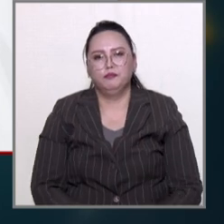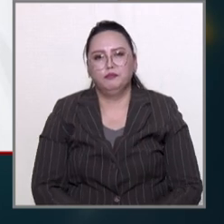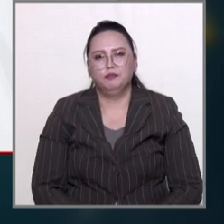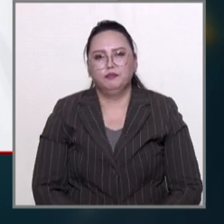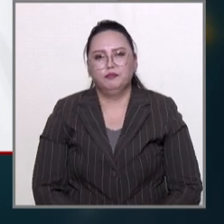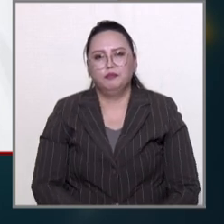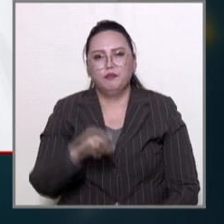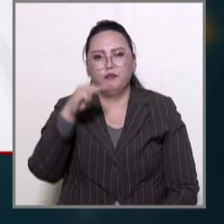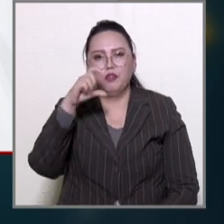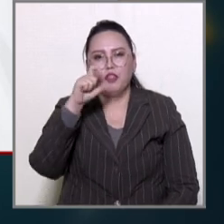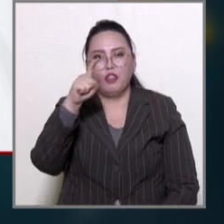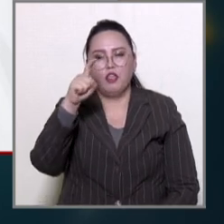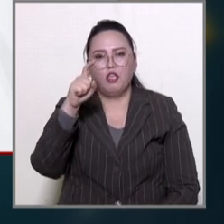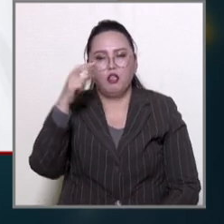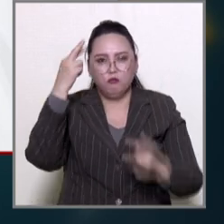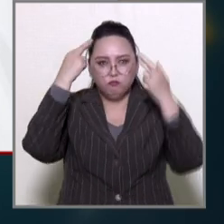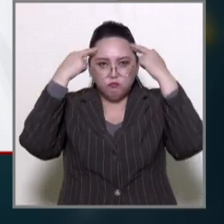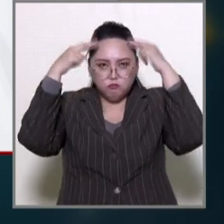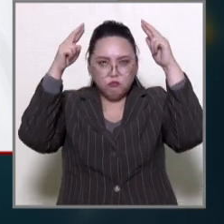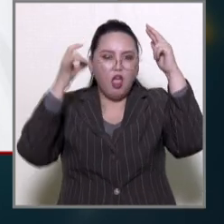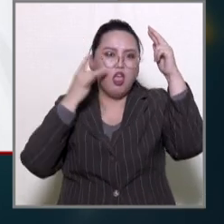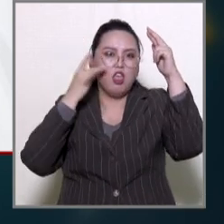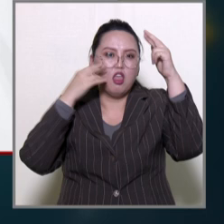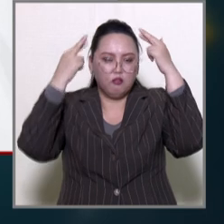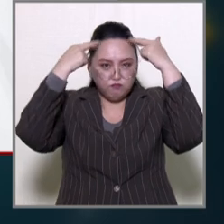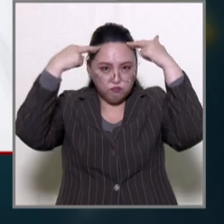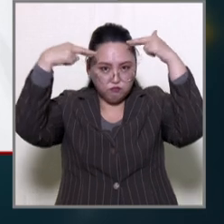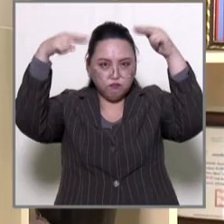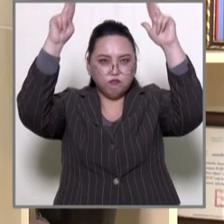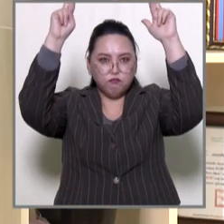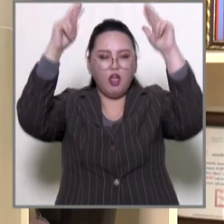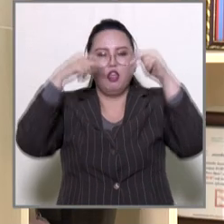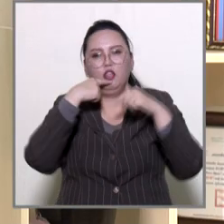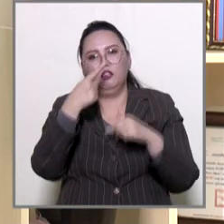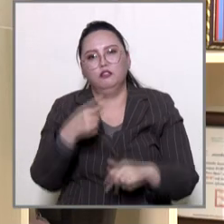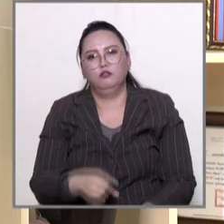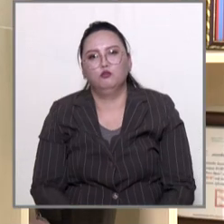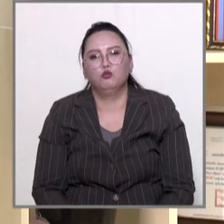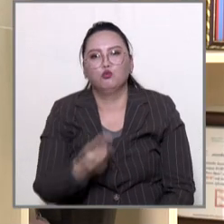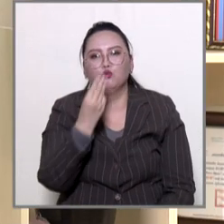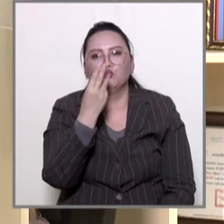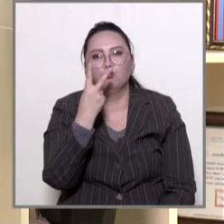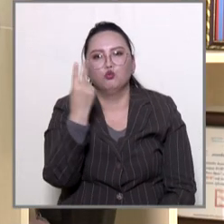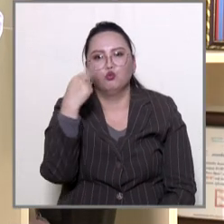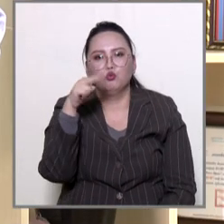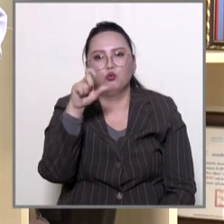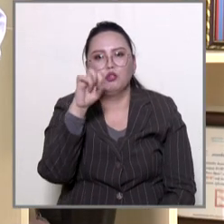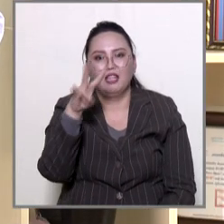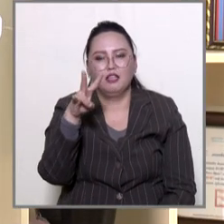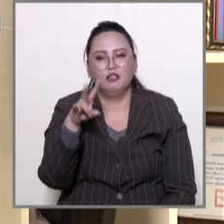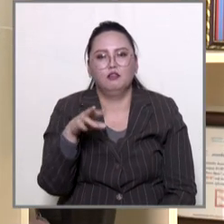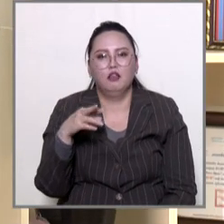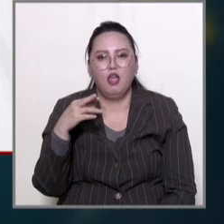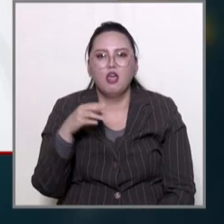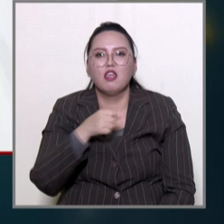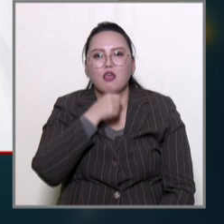Тих гэдэг нь янгир юманы ер нь буюу зэрлэг ер юмаг тих гэж хэлдэг байх нь. Шүдлэн гэж. Шүдлэн гэдэг нь яманы